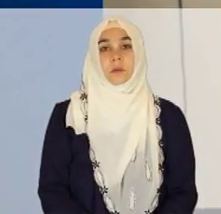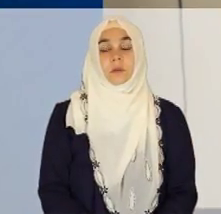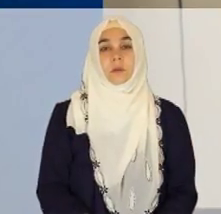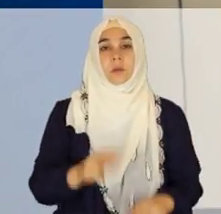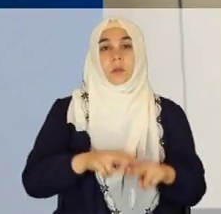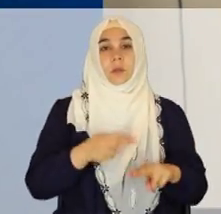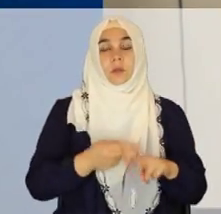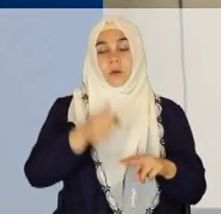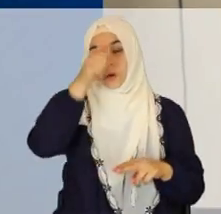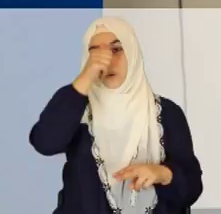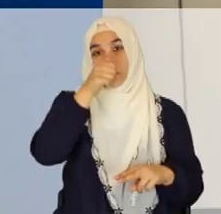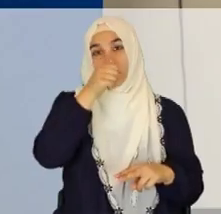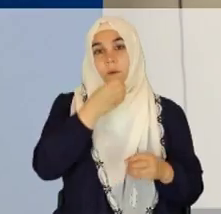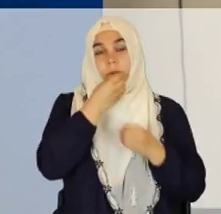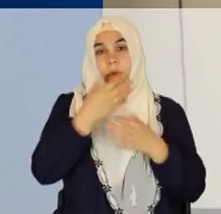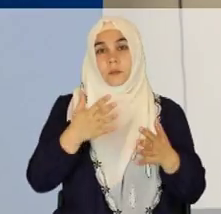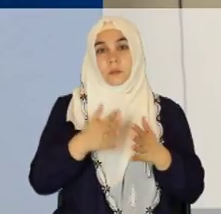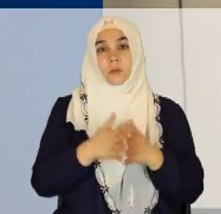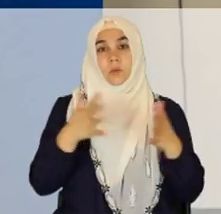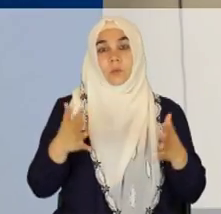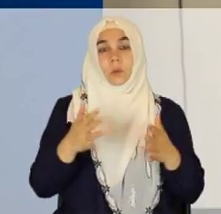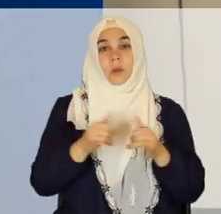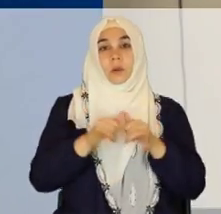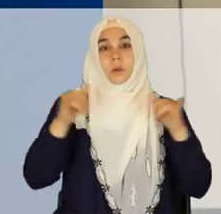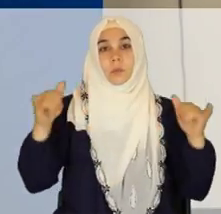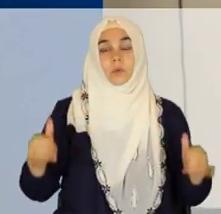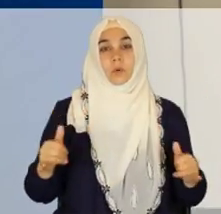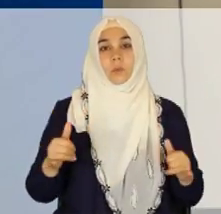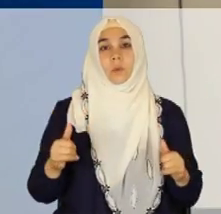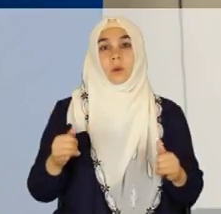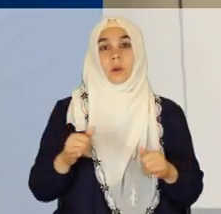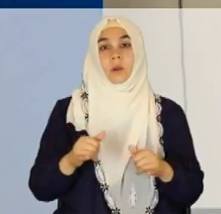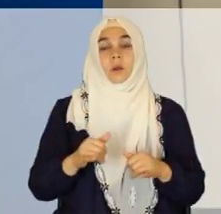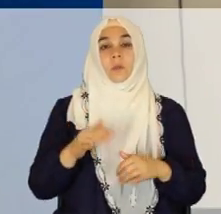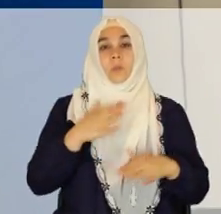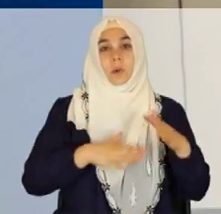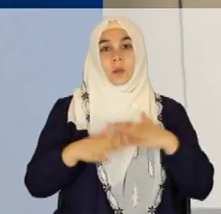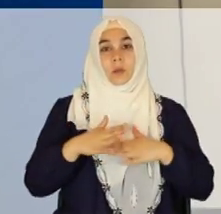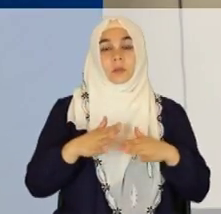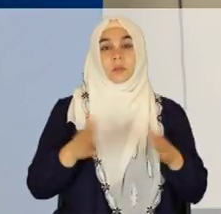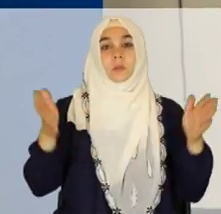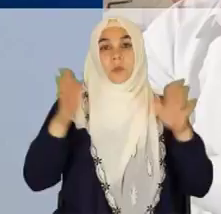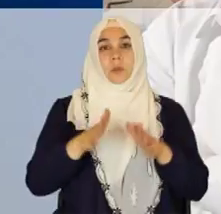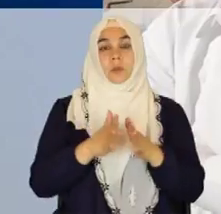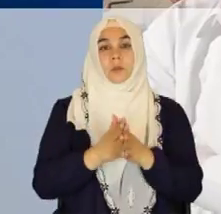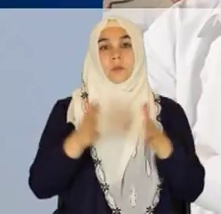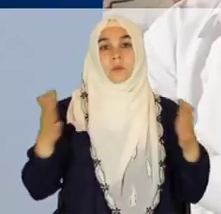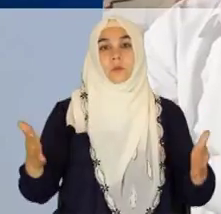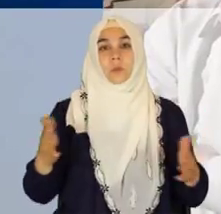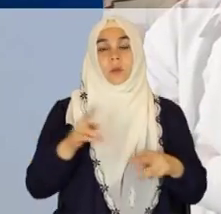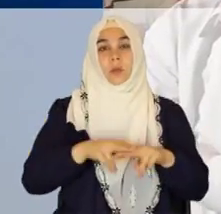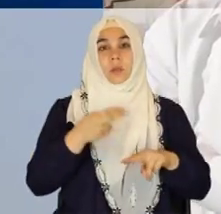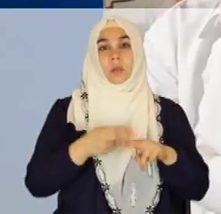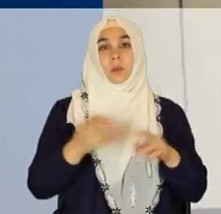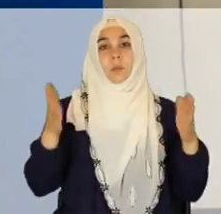Bu oyda fazli ko'p, karami ko'p, xayri ko'p, barakasi ko'p. Ana